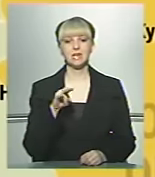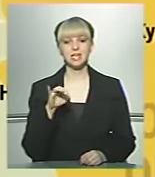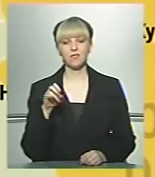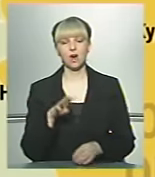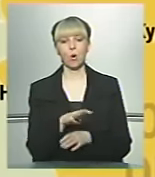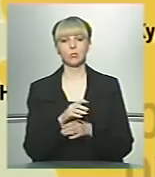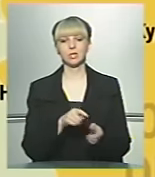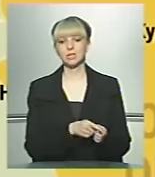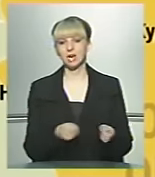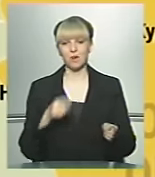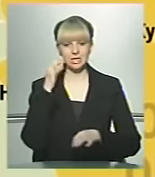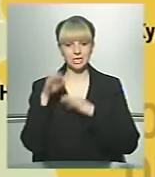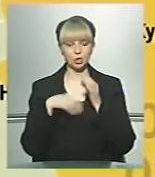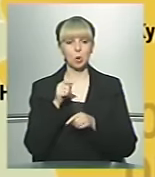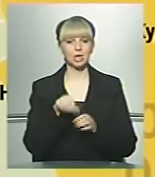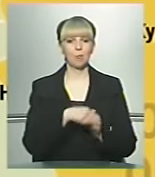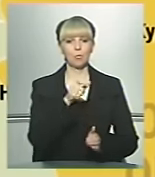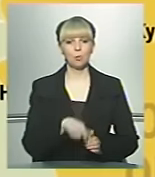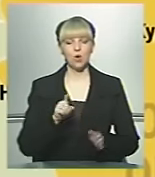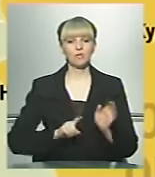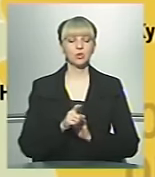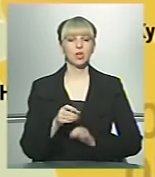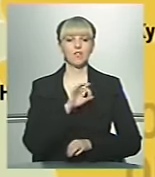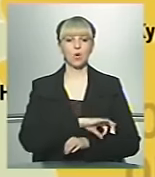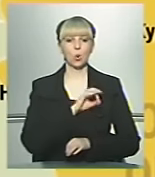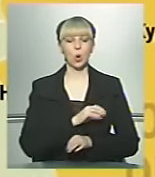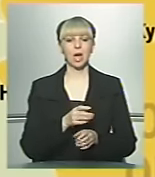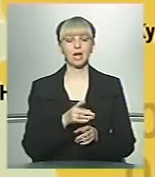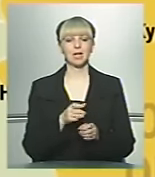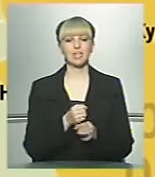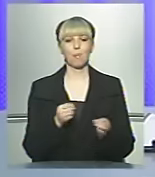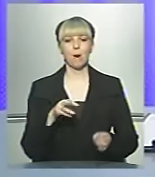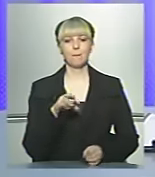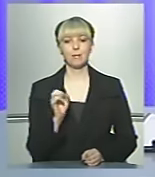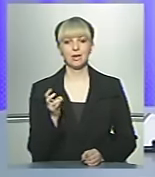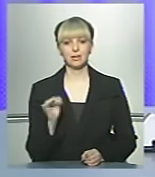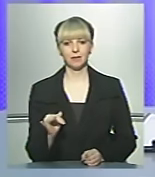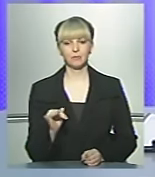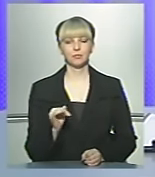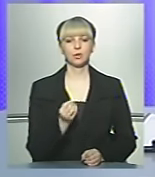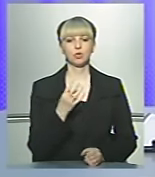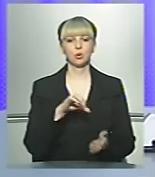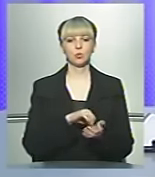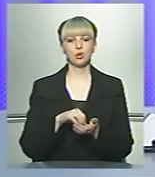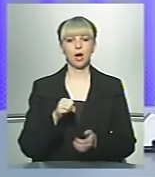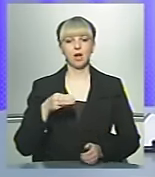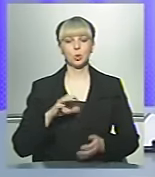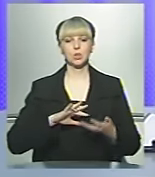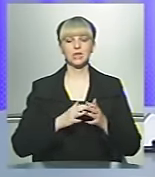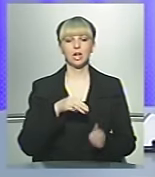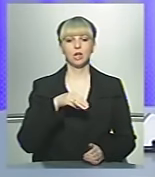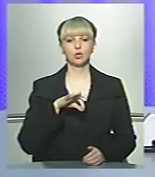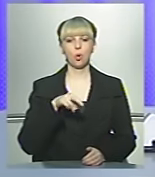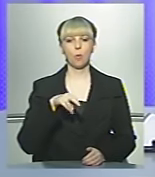обстріли тривають цілодобово. Там бойовики почали використовувати запалювальні міни. 14 учасників АТО із села